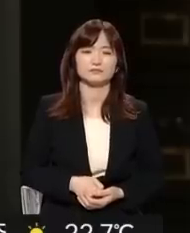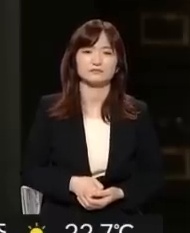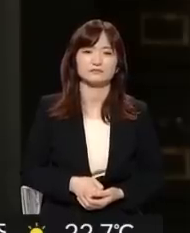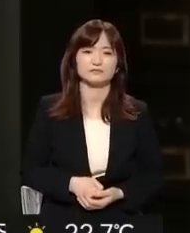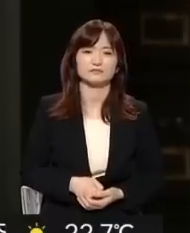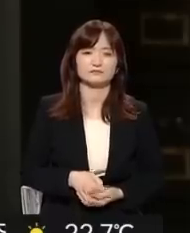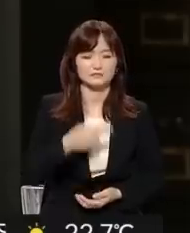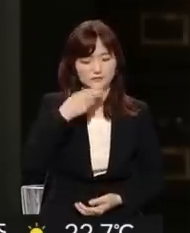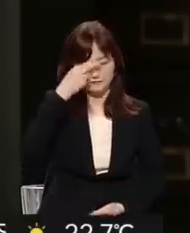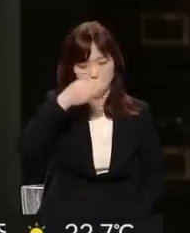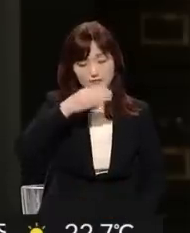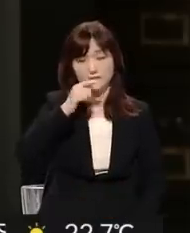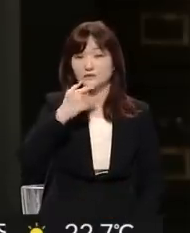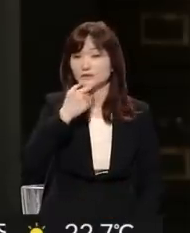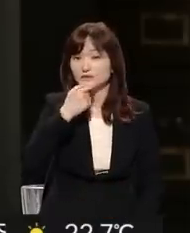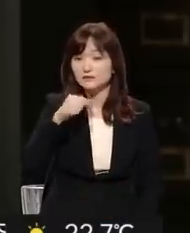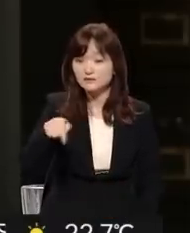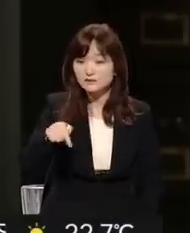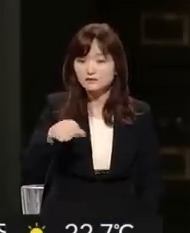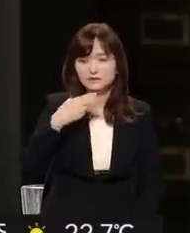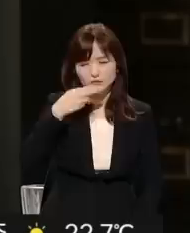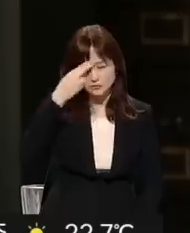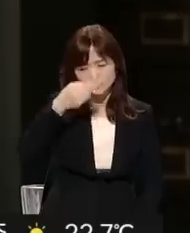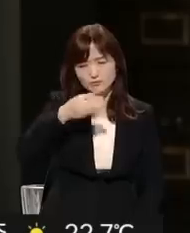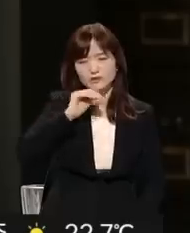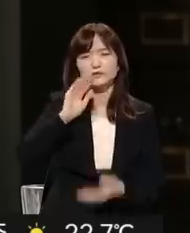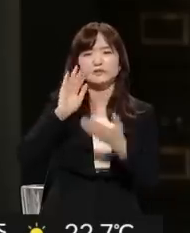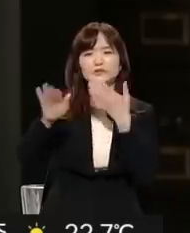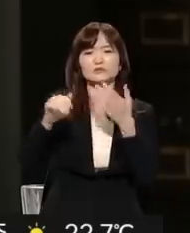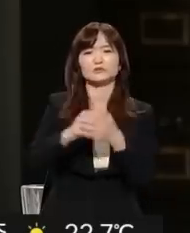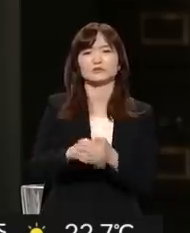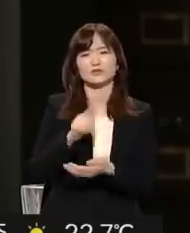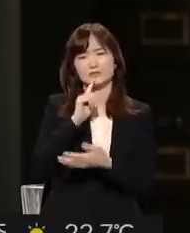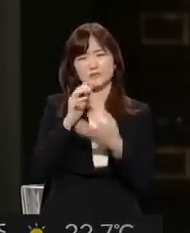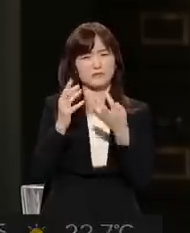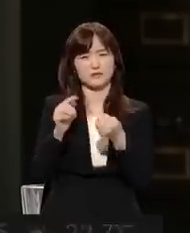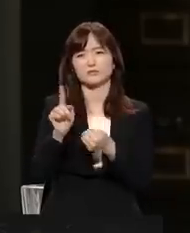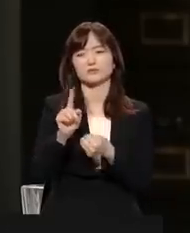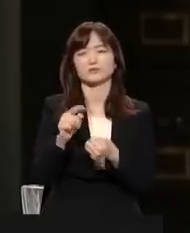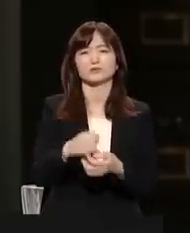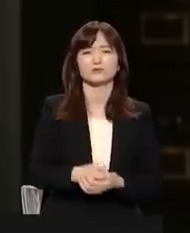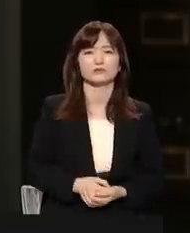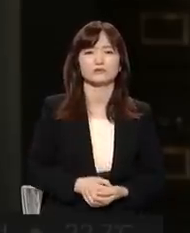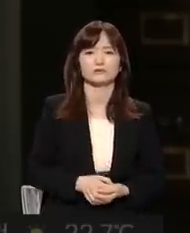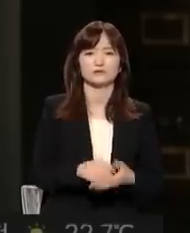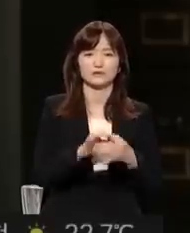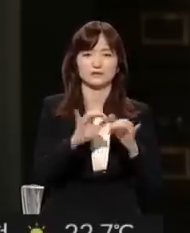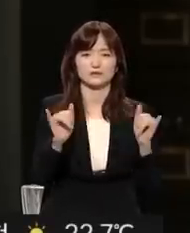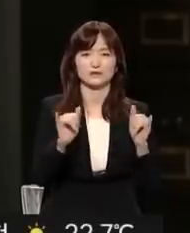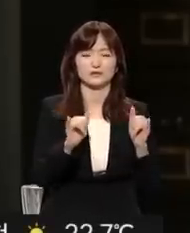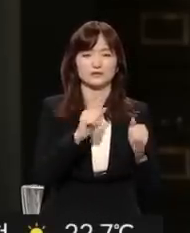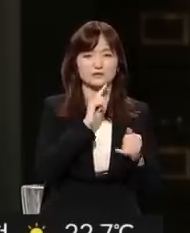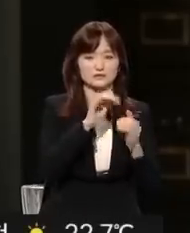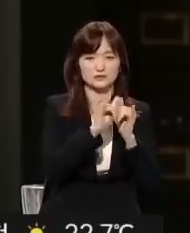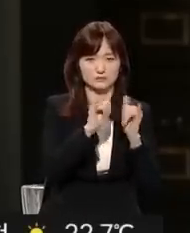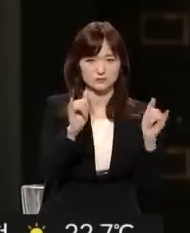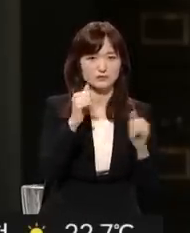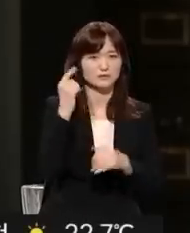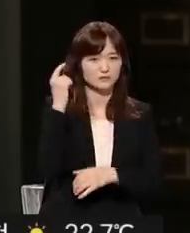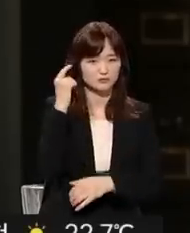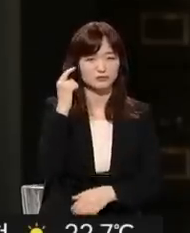이게 정말 천불이 나겠습니까? 자 관련해서 말이죠. 이 제보자분의 목소리 직접 한번